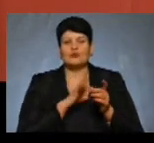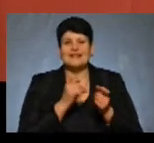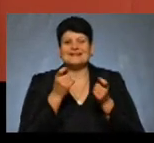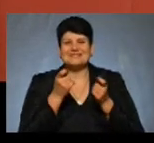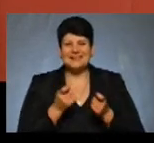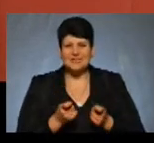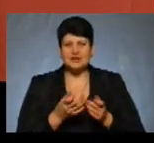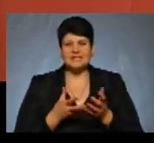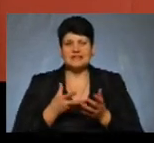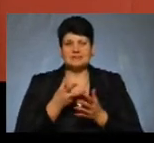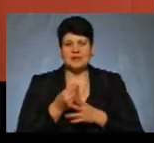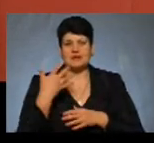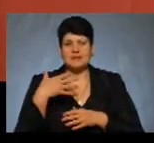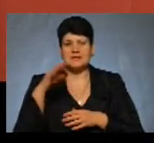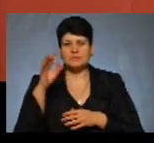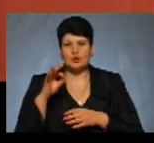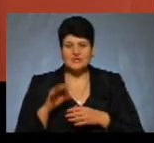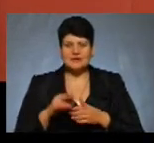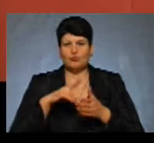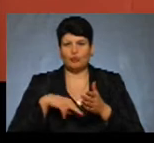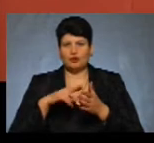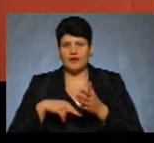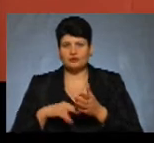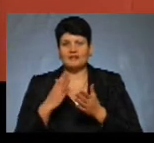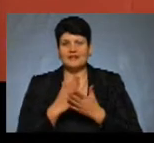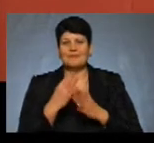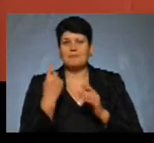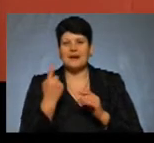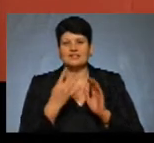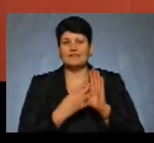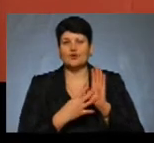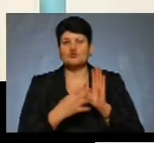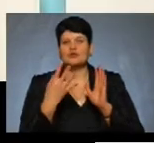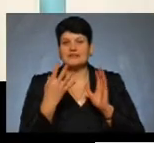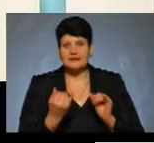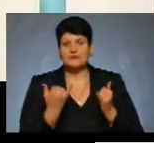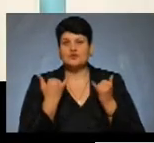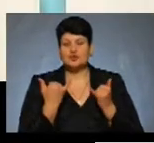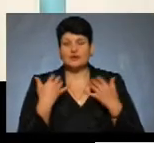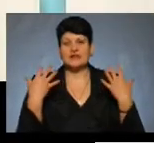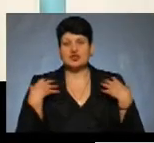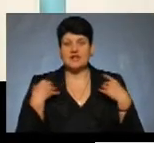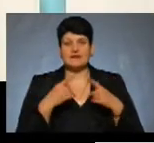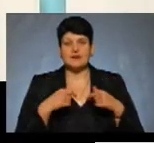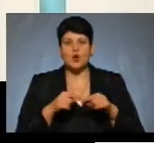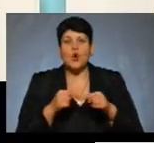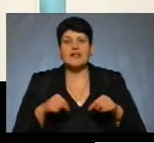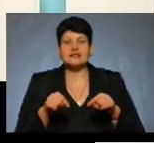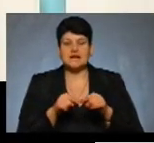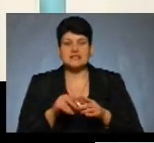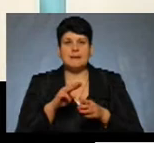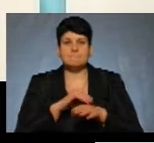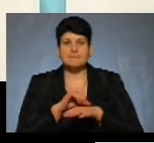розмірі 50%, яка діє перші 90 днів. Сьогодні у нашій студії Тарас Гутик, начальник відділу організації митного контролю